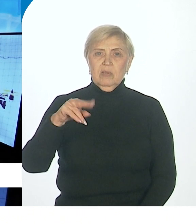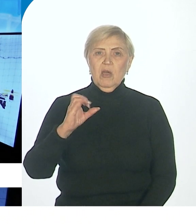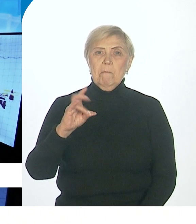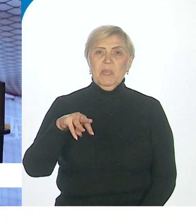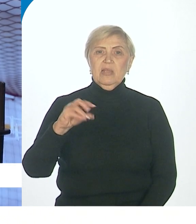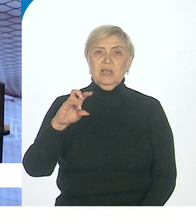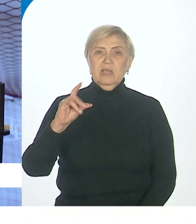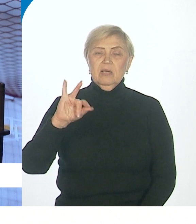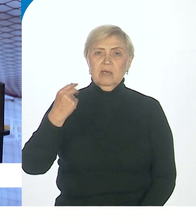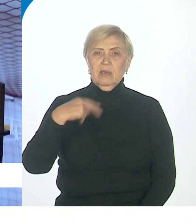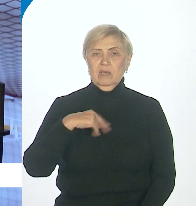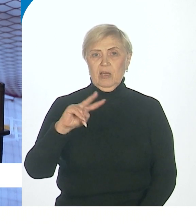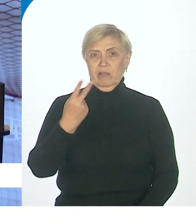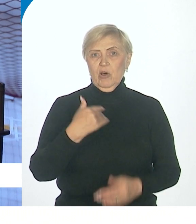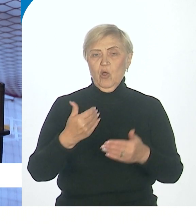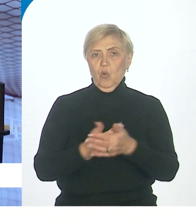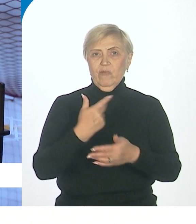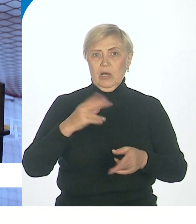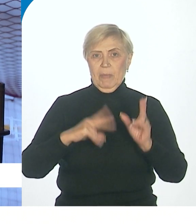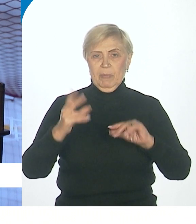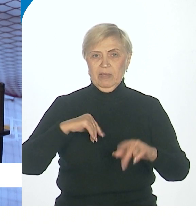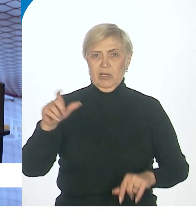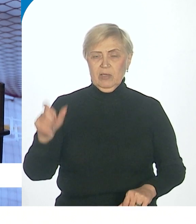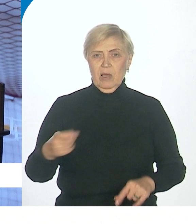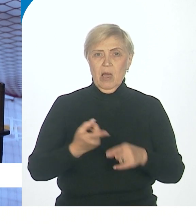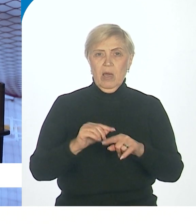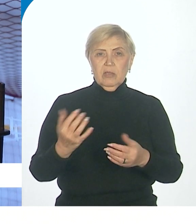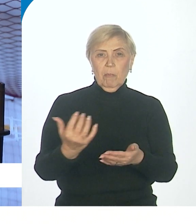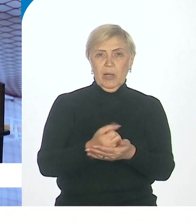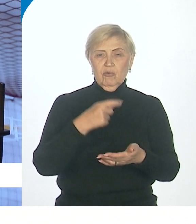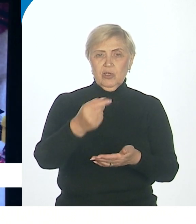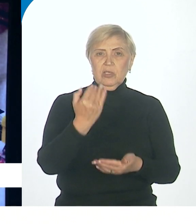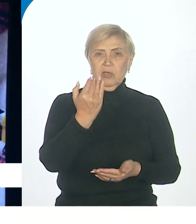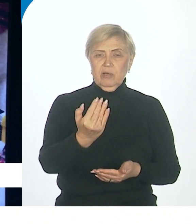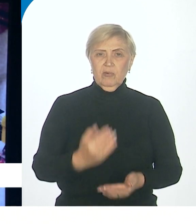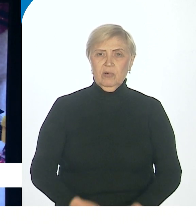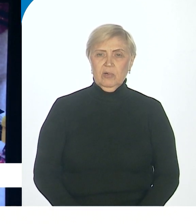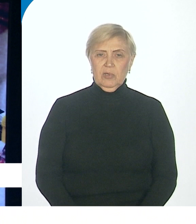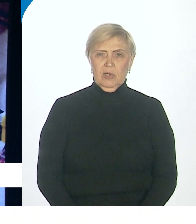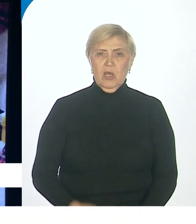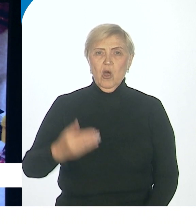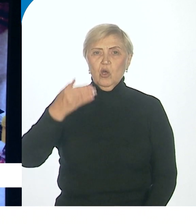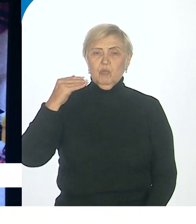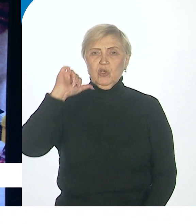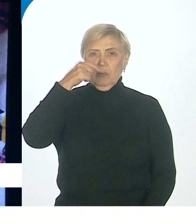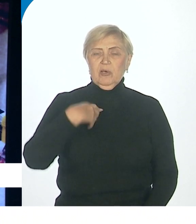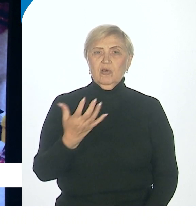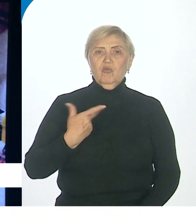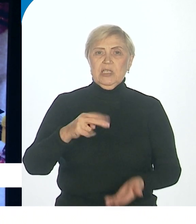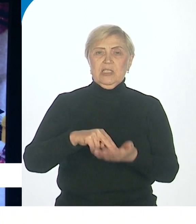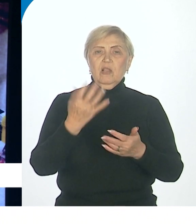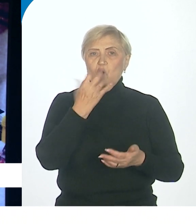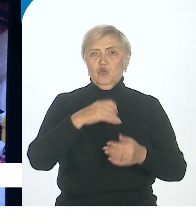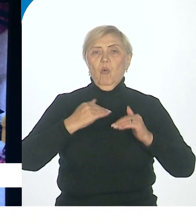И еще два новых преподавателя. Ага. Ну, это получается, их стало по сравнению там, с прошлыми годами как-то еще больше становится? Да. То